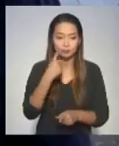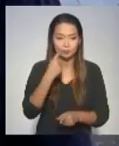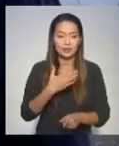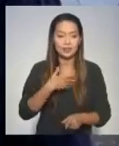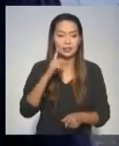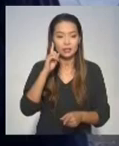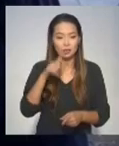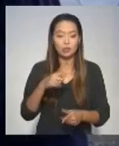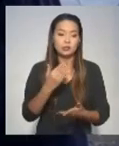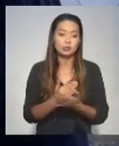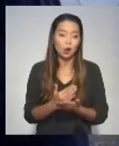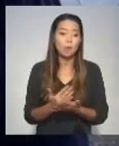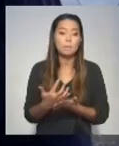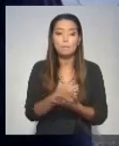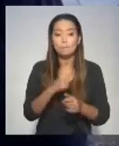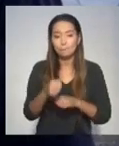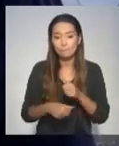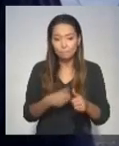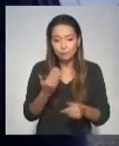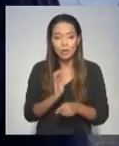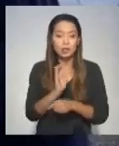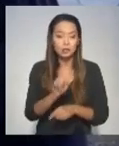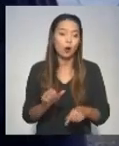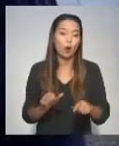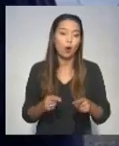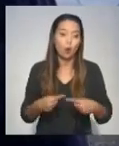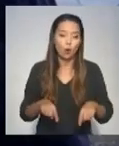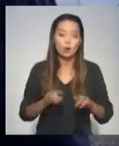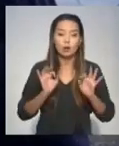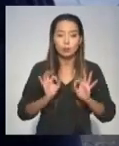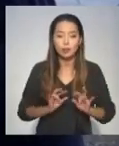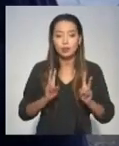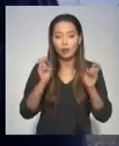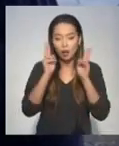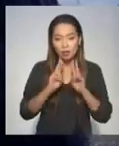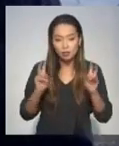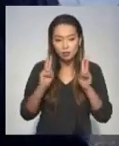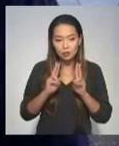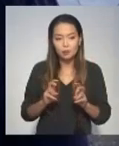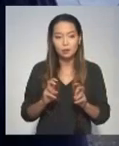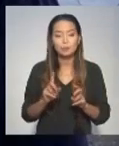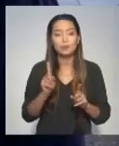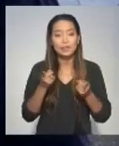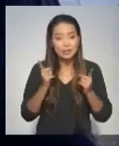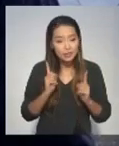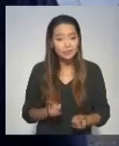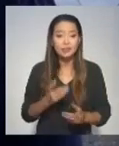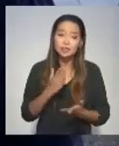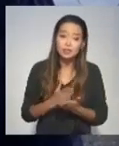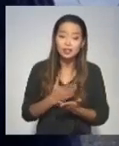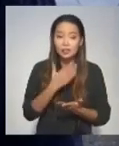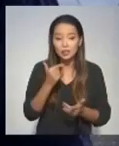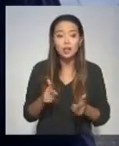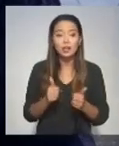весь материал собран, передан в органы прокуратуры на рассмотрение, то есть действительно ли